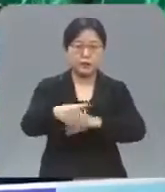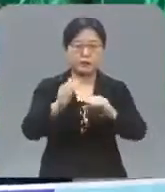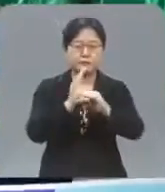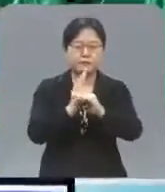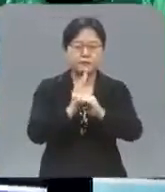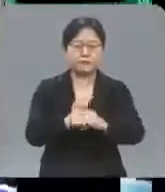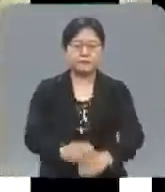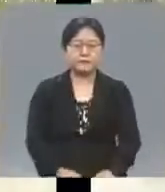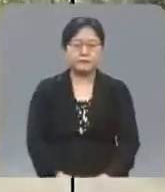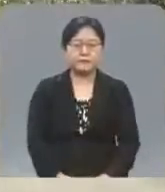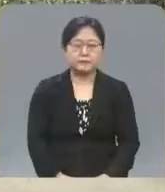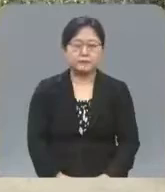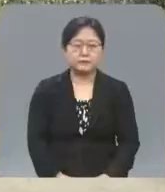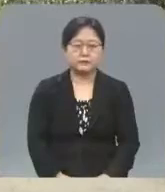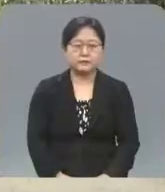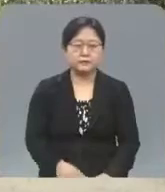예정입니다.